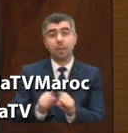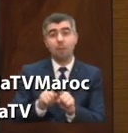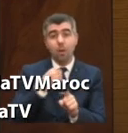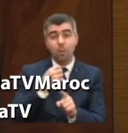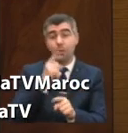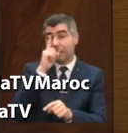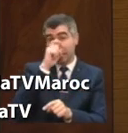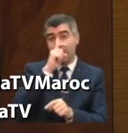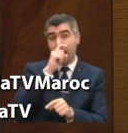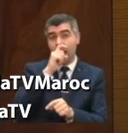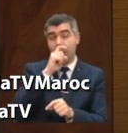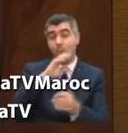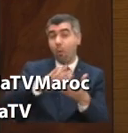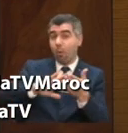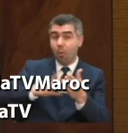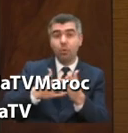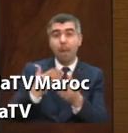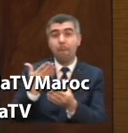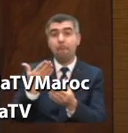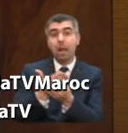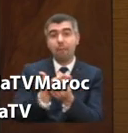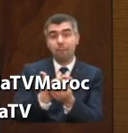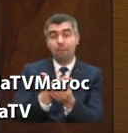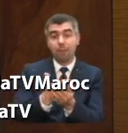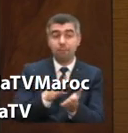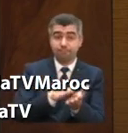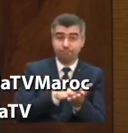تدبير ديال هذا الحجم ديال الملفات. الا كنهضروا اليوم على